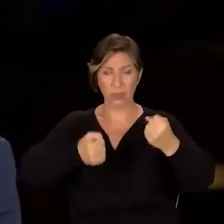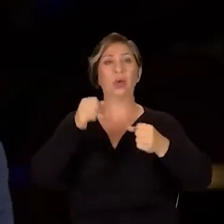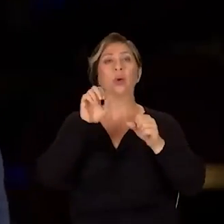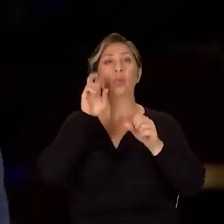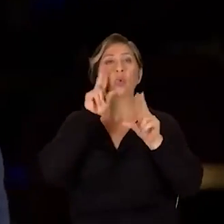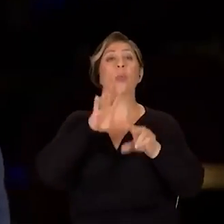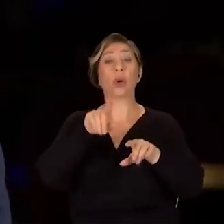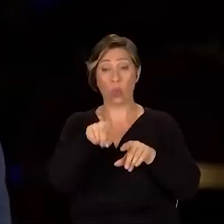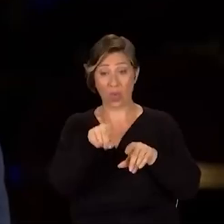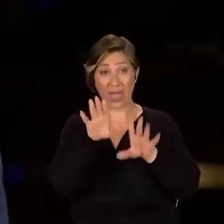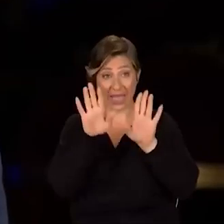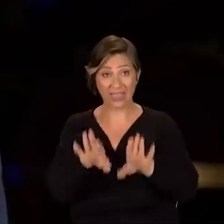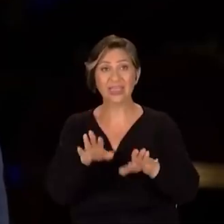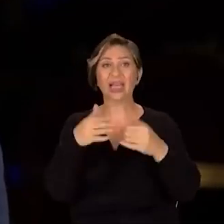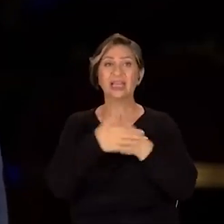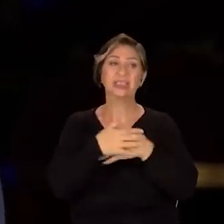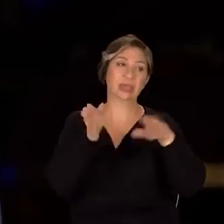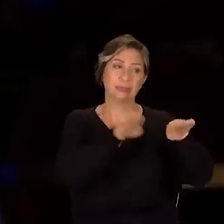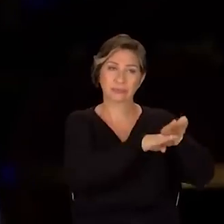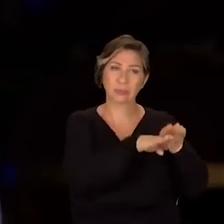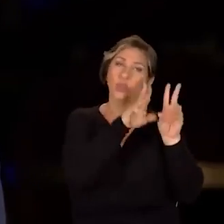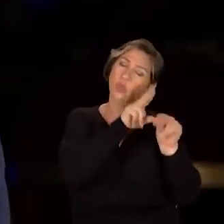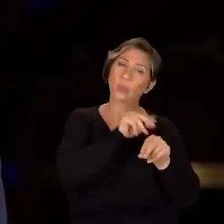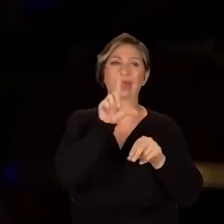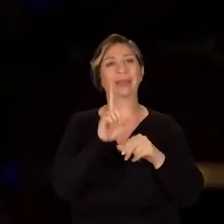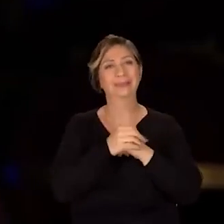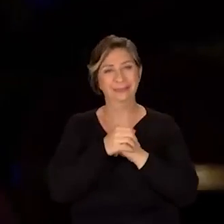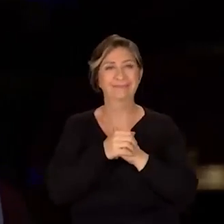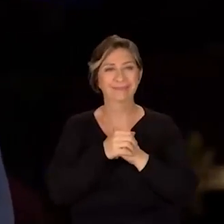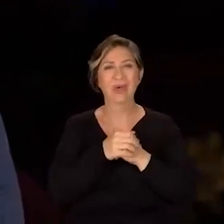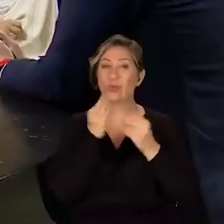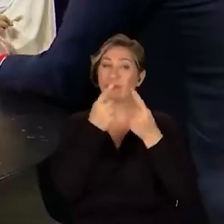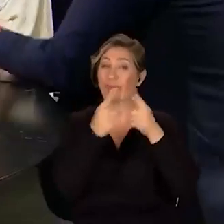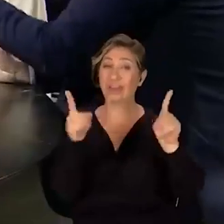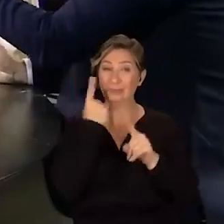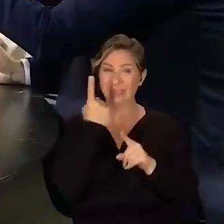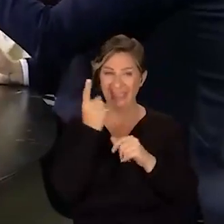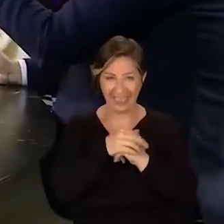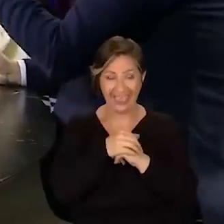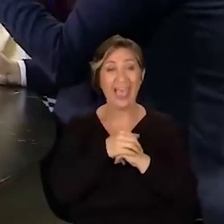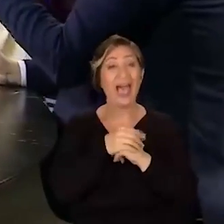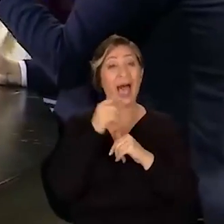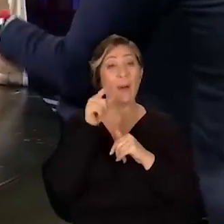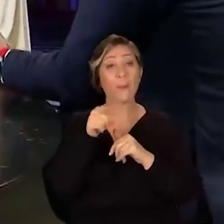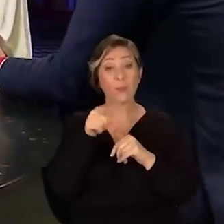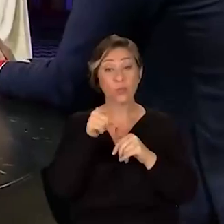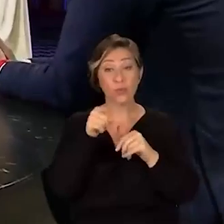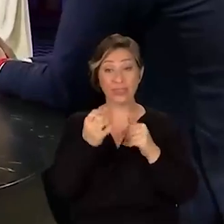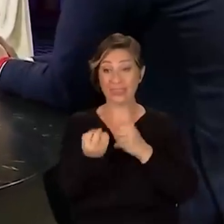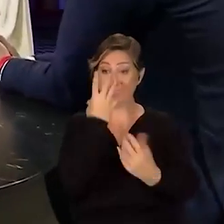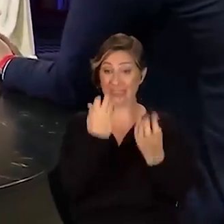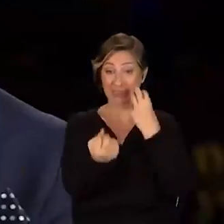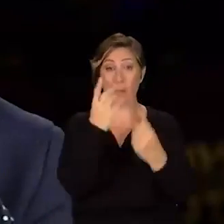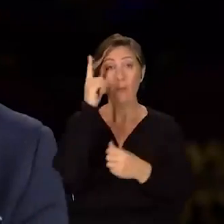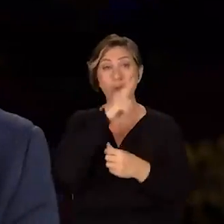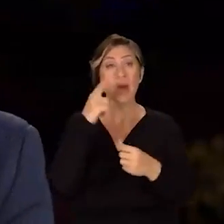kadrandaki ışığa kaldıysa onu kenara çekip uyumak gerekiyor aslında baktığınızda. O çok ayrı bir şey. Ama bu tip kronik ışık maruziyetlerinde